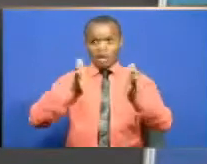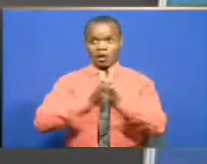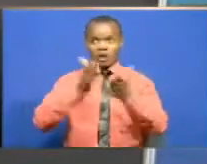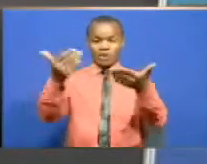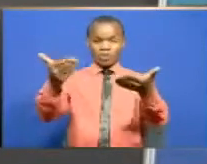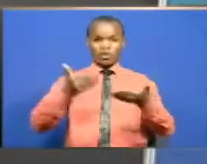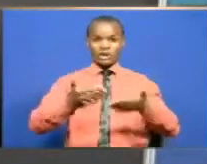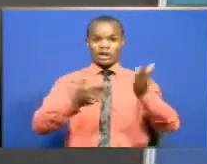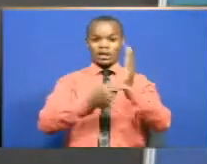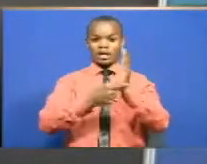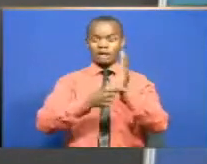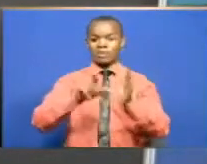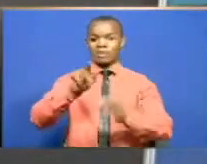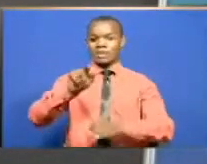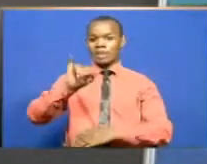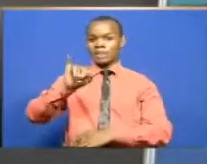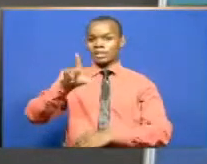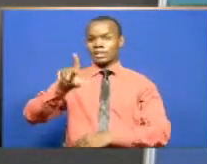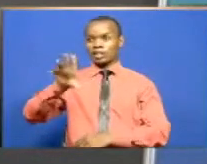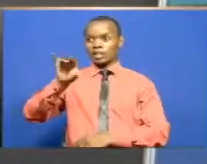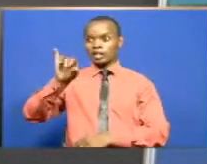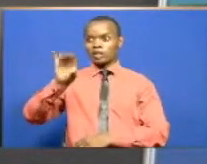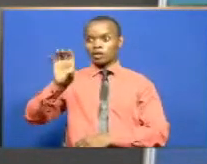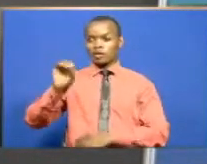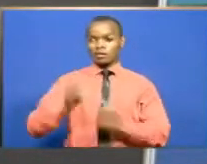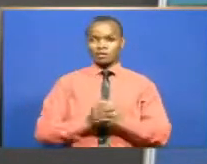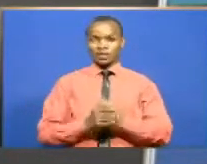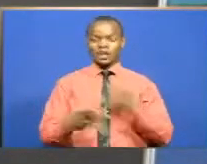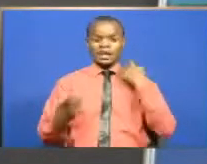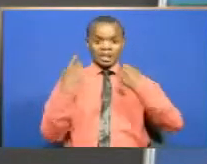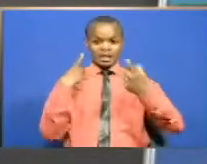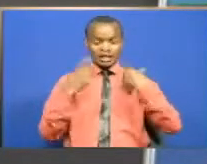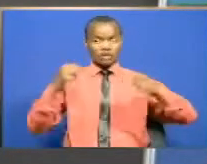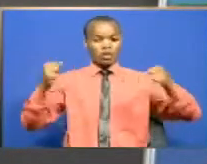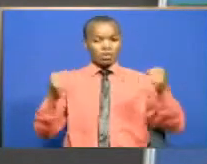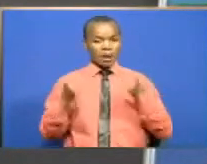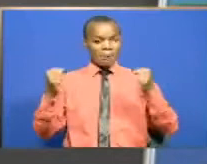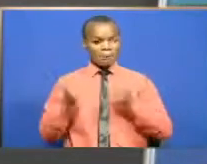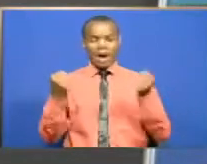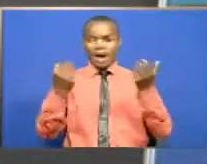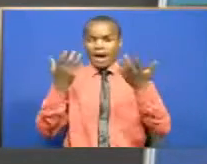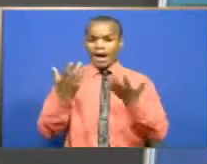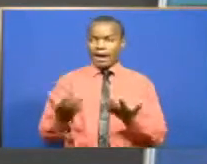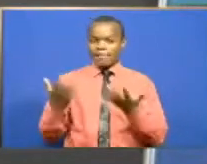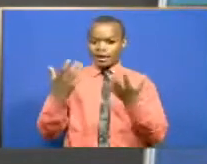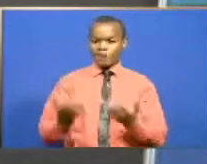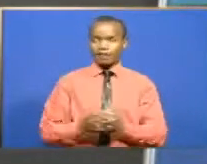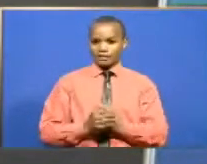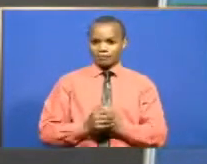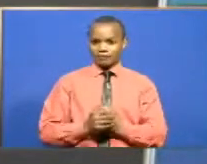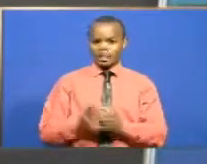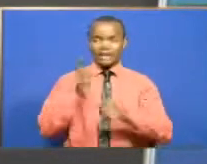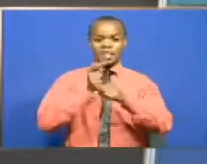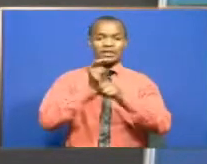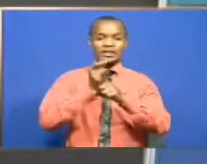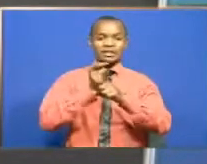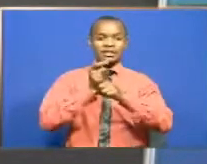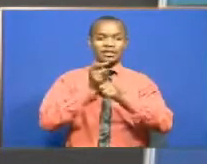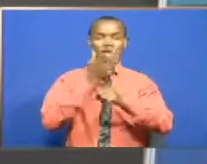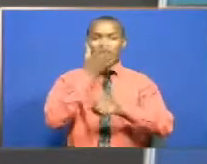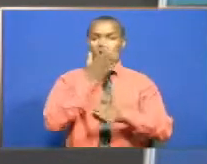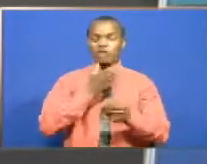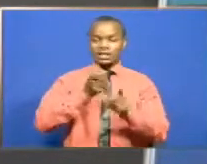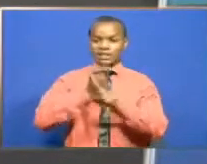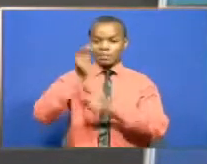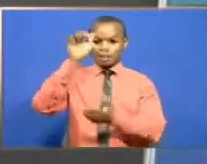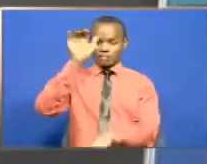na karibu, jina langu ni Tilio Marco. Mji wa Kericho ndio baridi zaidi. viwango vya joto vitashuka hadi nyuzi 11. Wakati